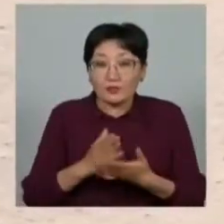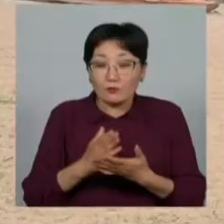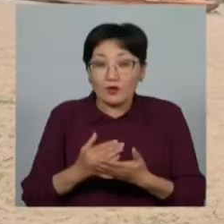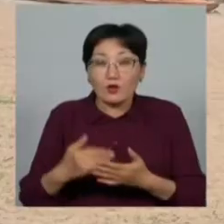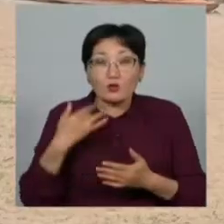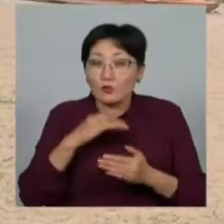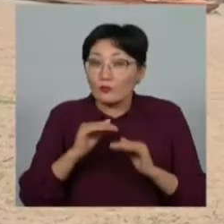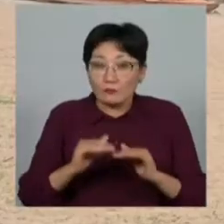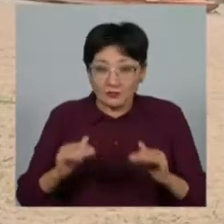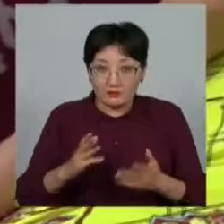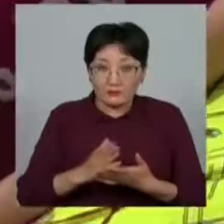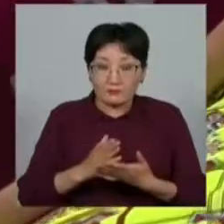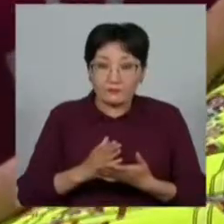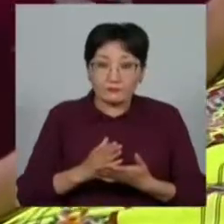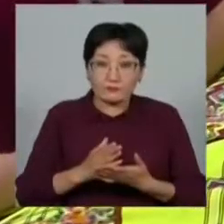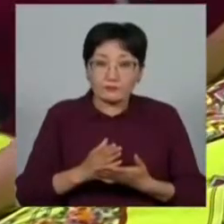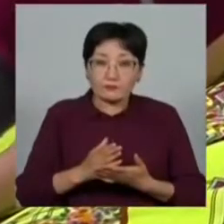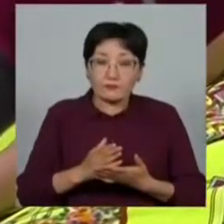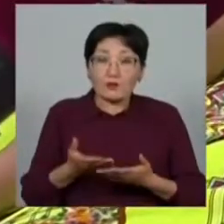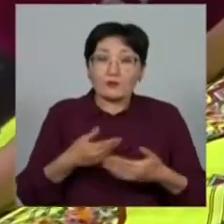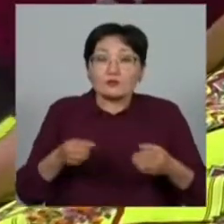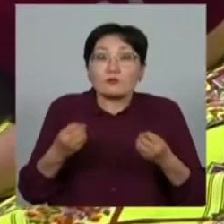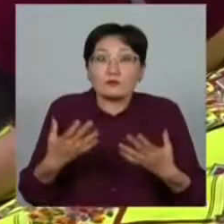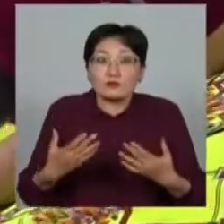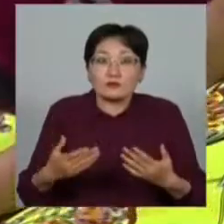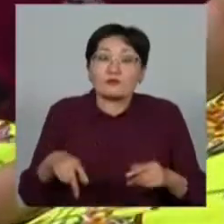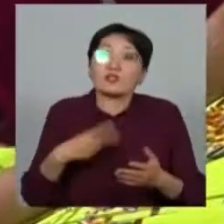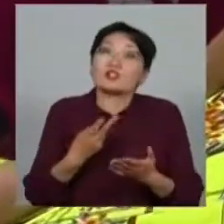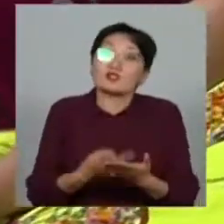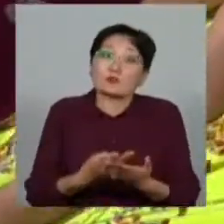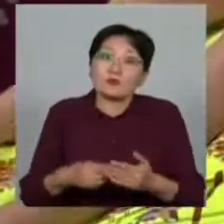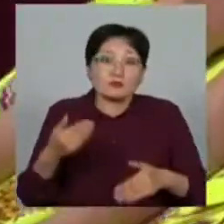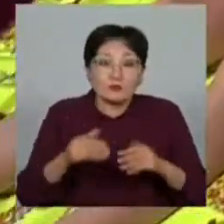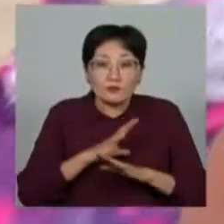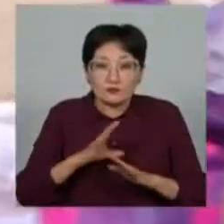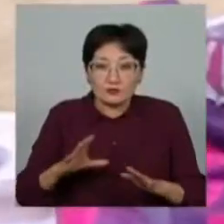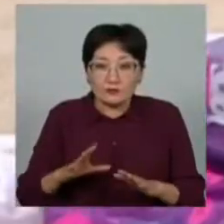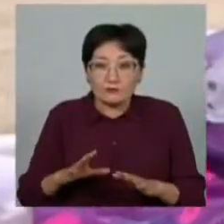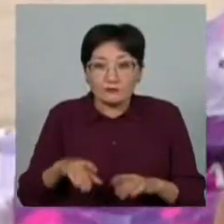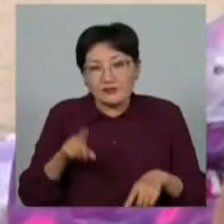мектеп жасындағы балалар. Біз жай қыздырынып отырмыз, суға түскен жоқпыз.